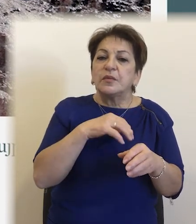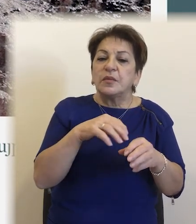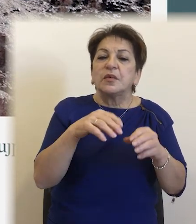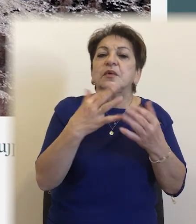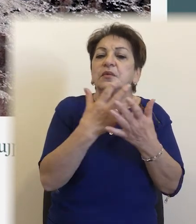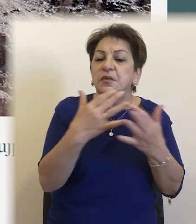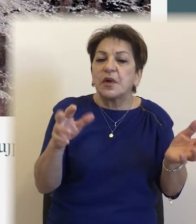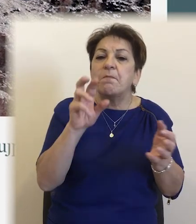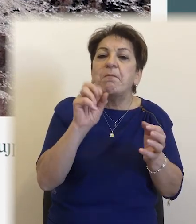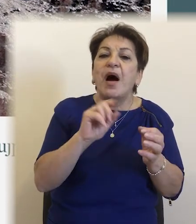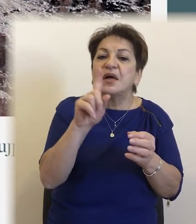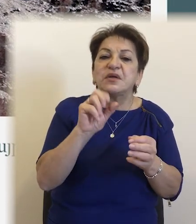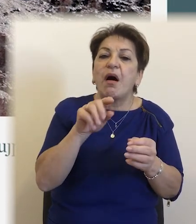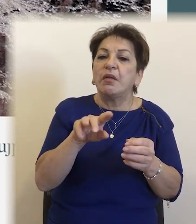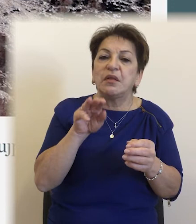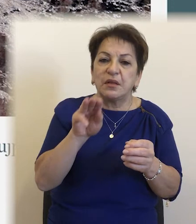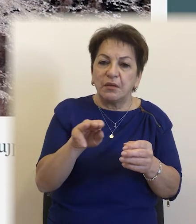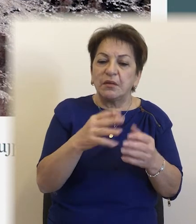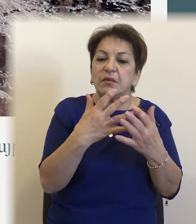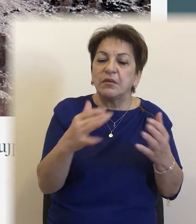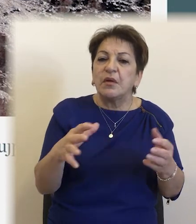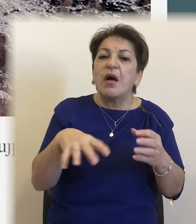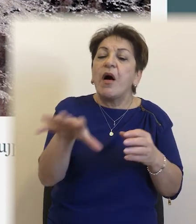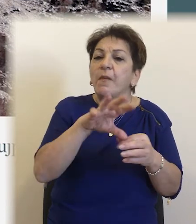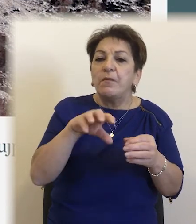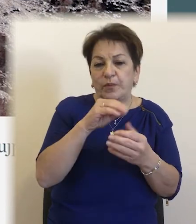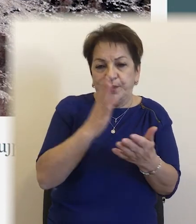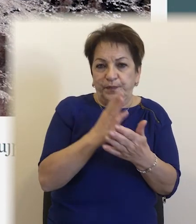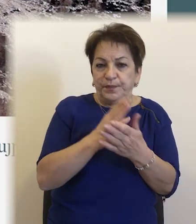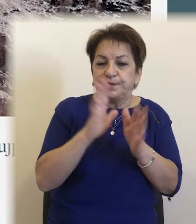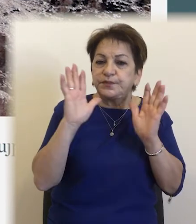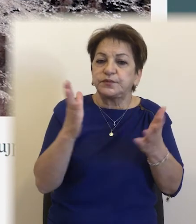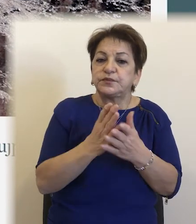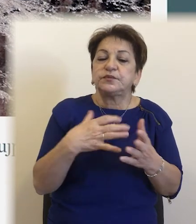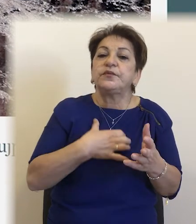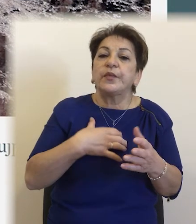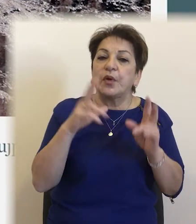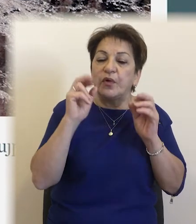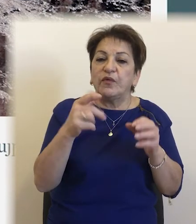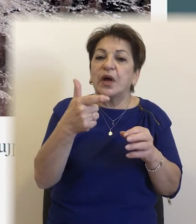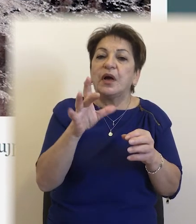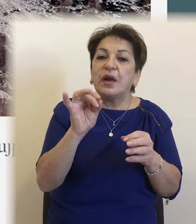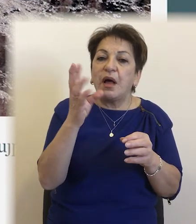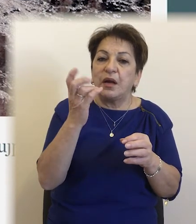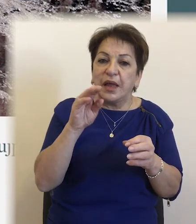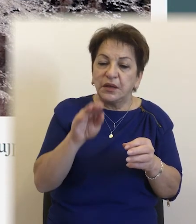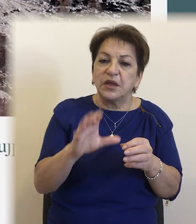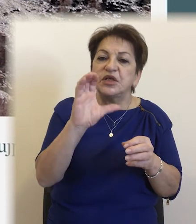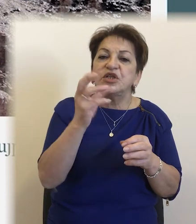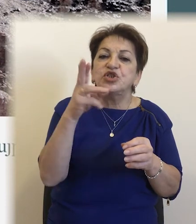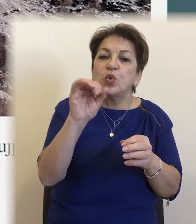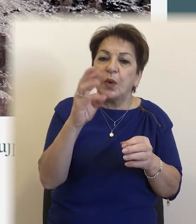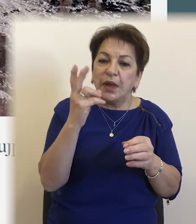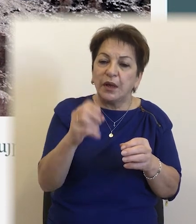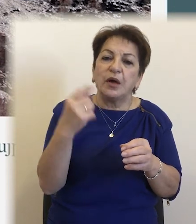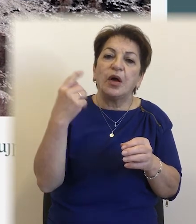անսպար են բազալտի պաշարները, որոնք տեղաբաշխված են գրետ է ամենուր։ Արժեկավոր շինանյութ գրանիտը տարացված է